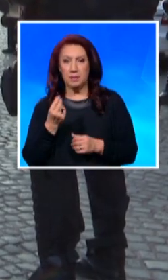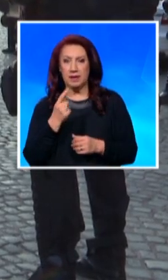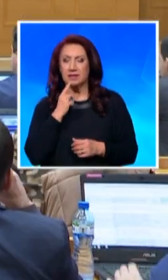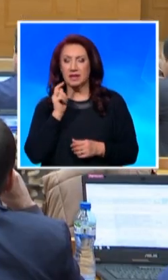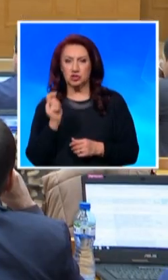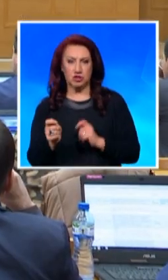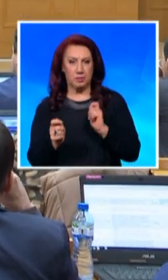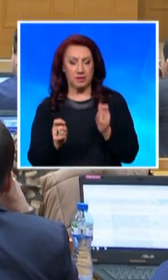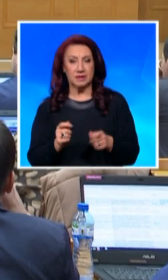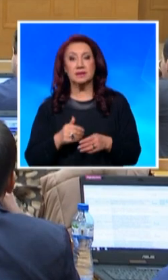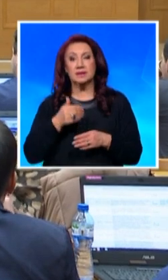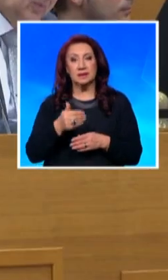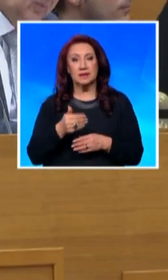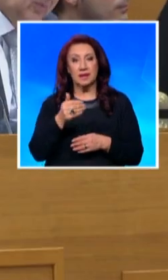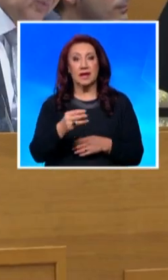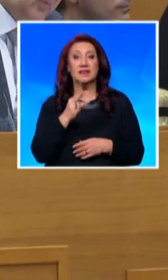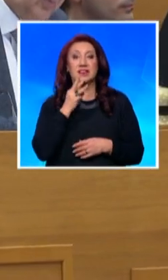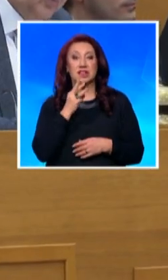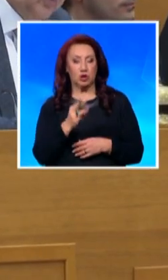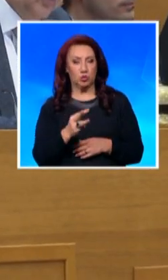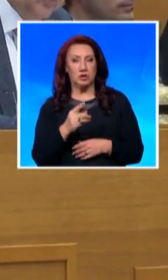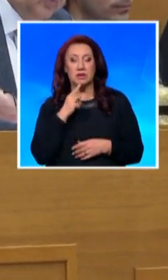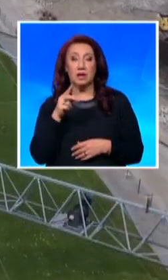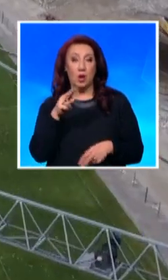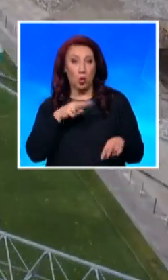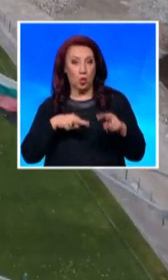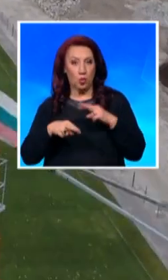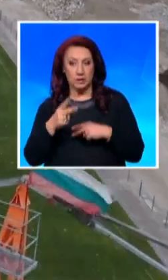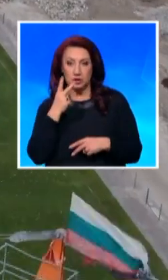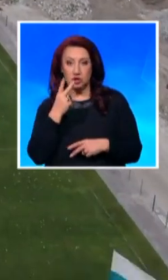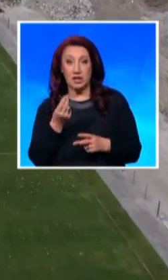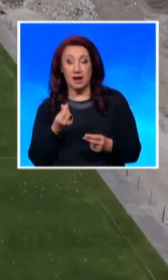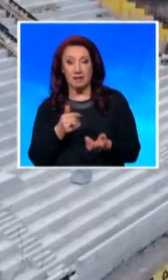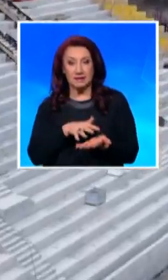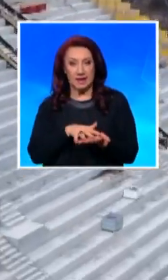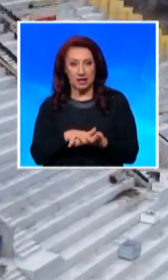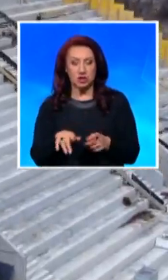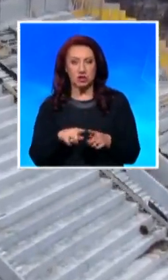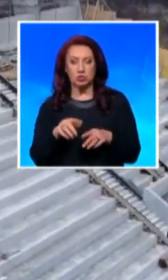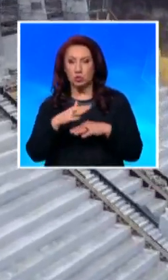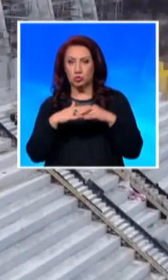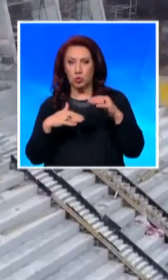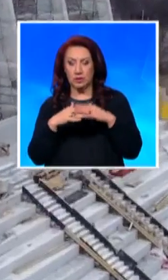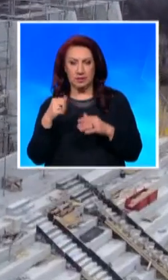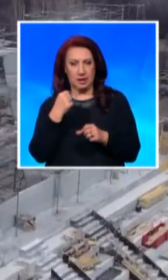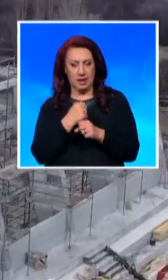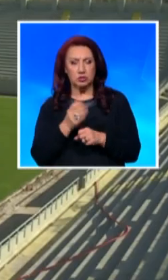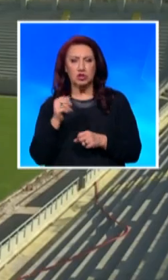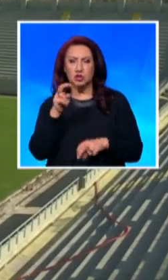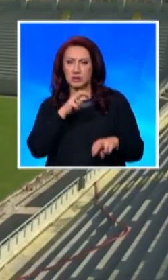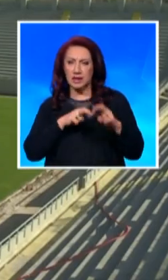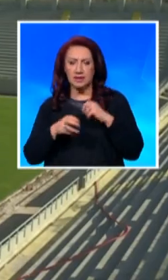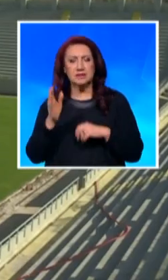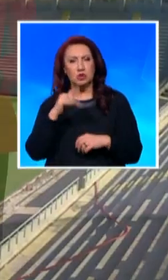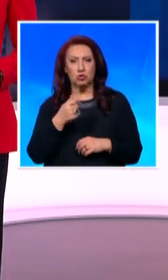в три бюджетни години. Комисии от експерти ще следят разходването им, както и строителните дейности. Ще се търсят и още пари от държавата.